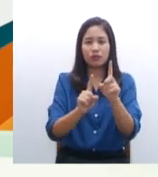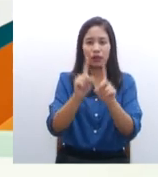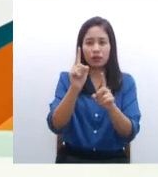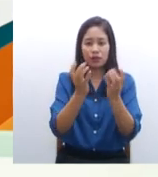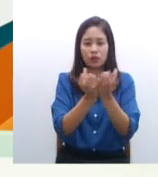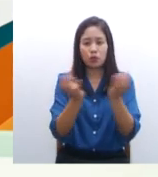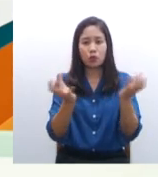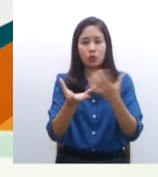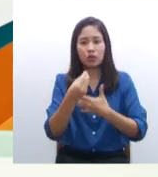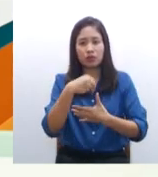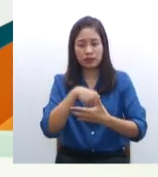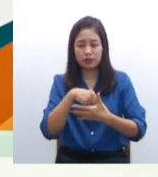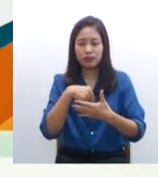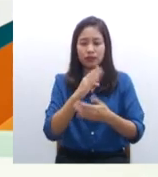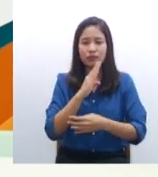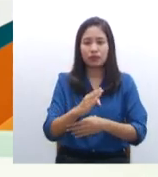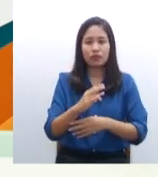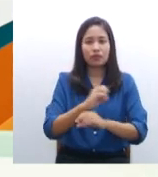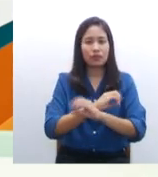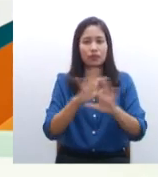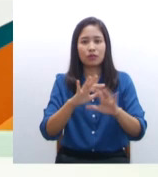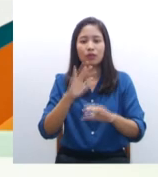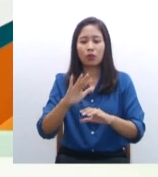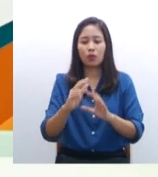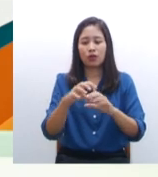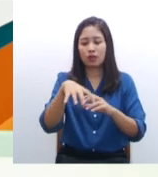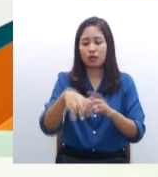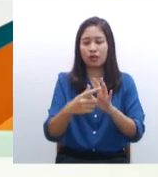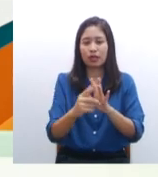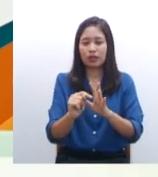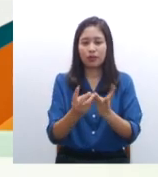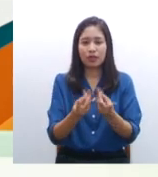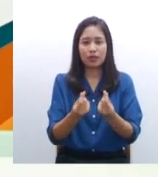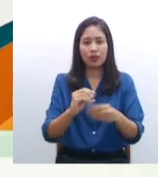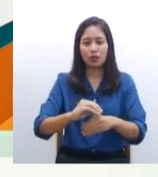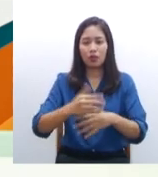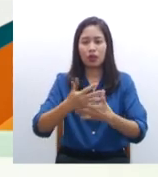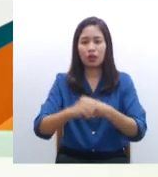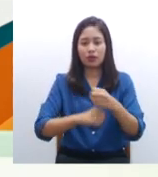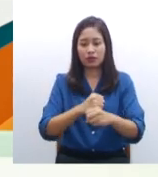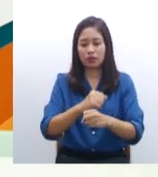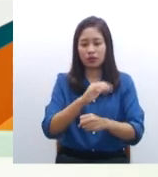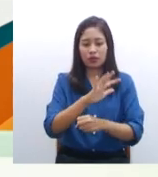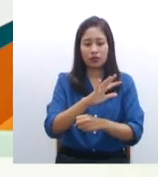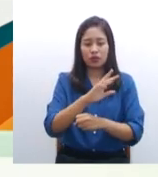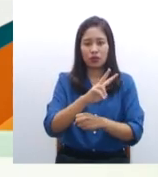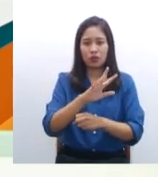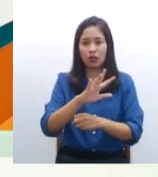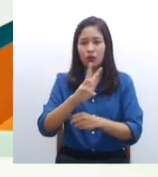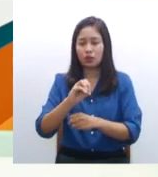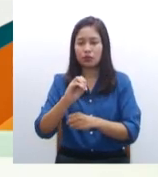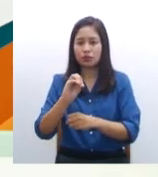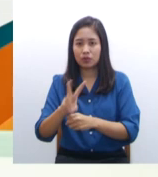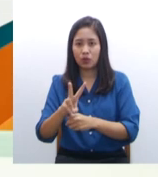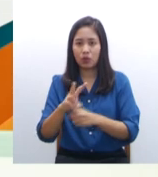ร่งใสในการดำเนินงานของสำนักงานเขตพื้นที่การศึกษาออนไลน์นะครับประจำปีงบประมาณพ.ศ. 2562ที่เราเรียกว่